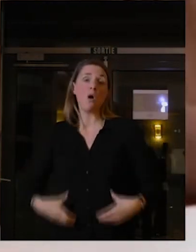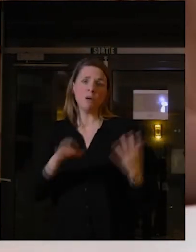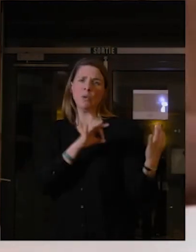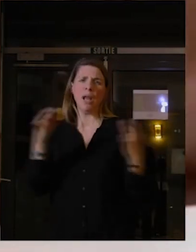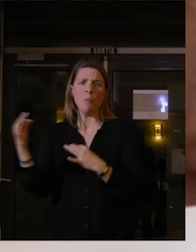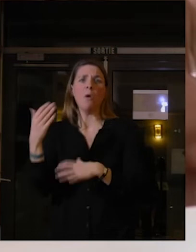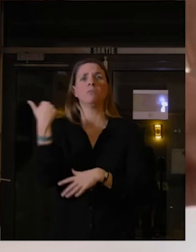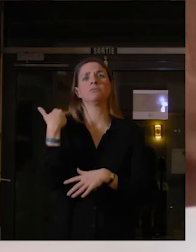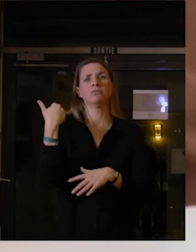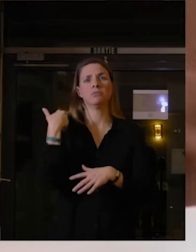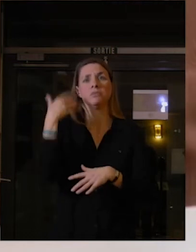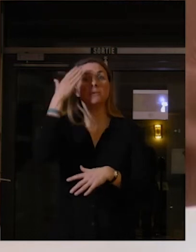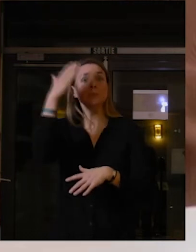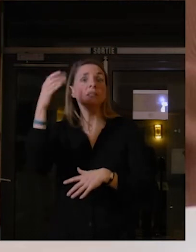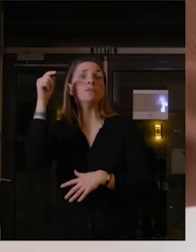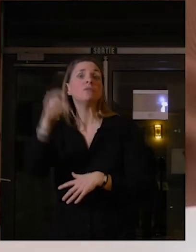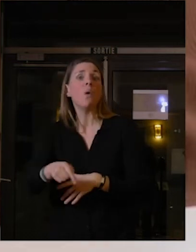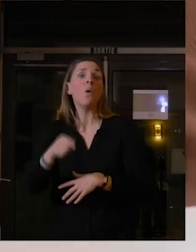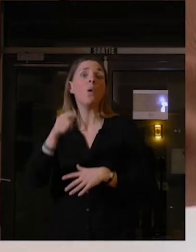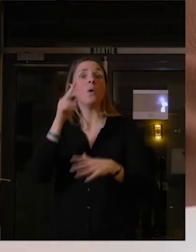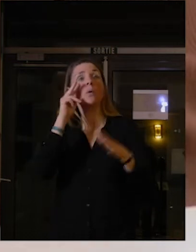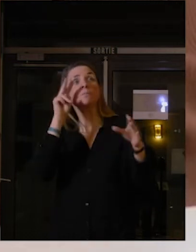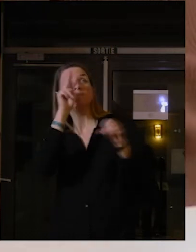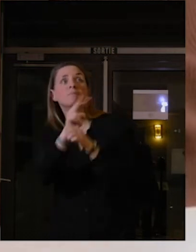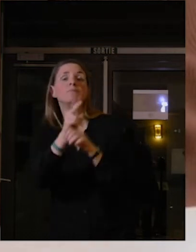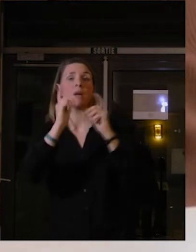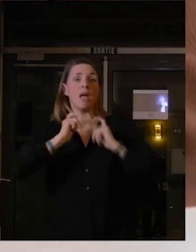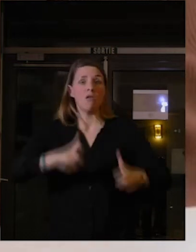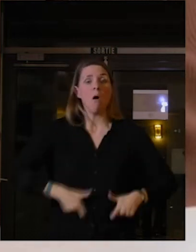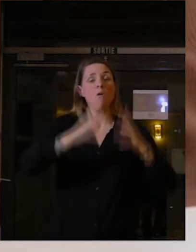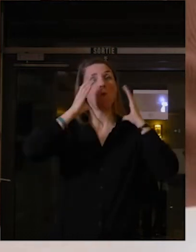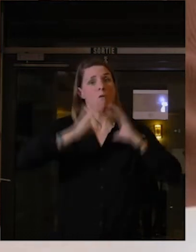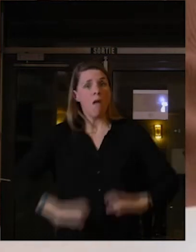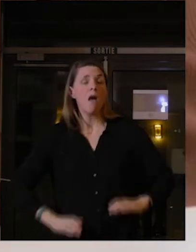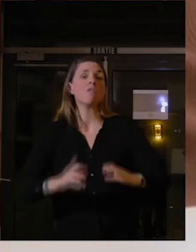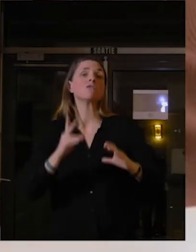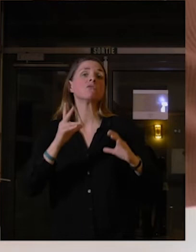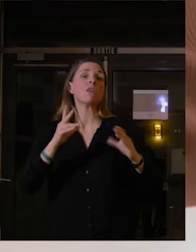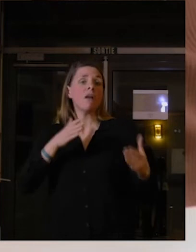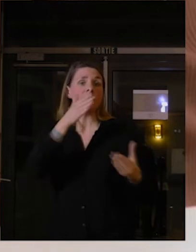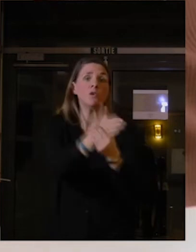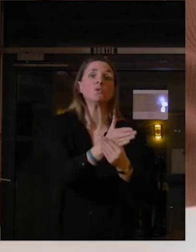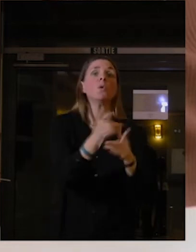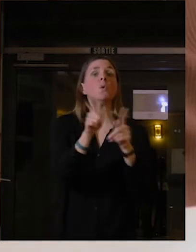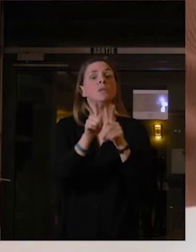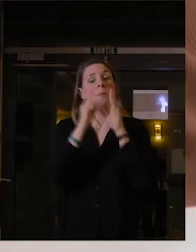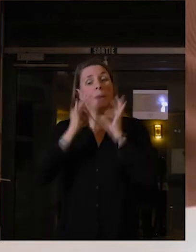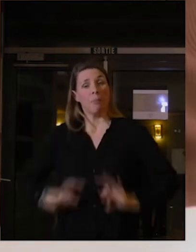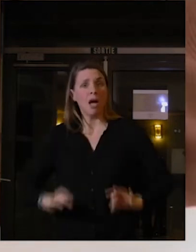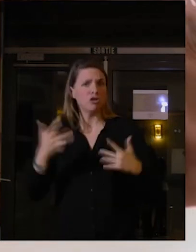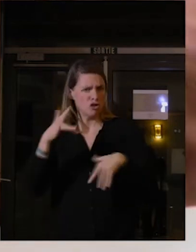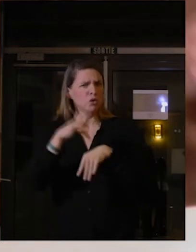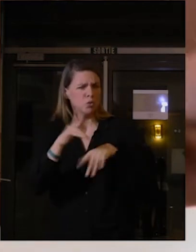dès qu'on nous sollicite et qu'il s'agit d'aller voir des écoles de football ou qu'il s'agit d'aller dans les collèges ou qu'il s'agit d'aller dans les écoles primaires, ça m'est déjà arrivé